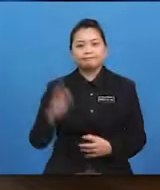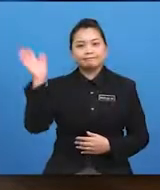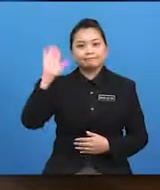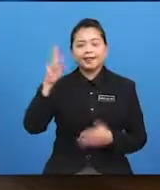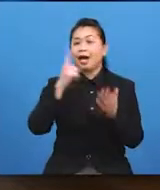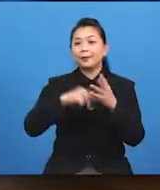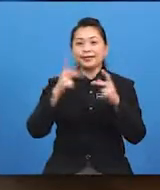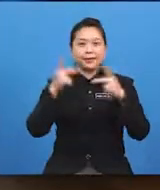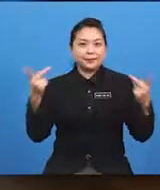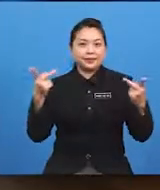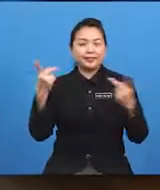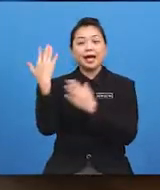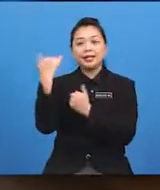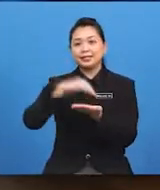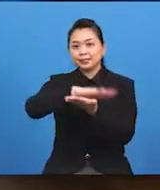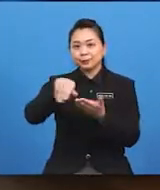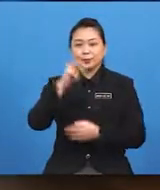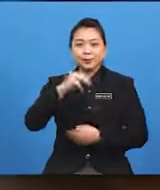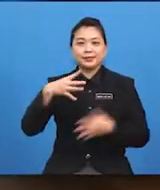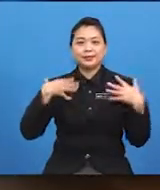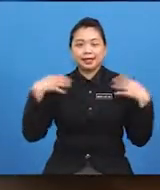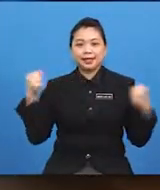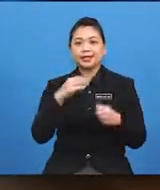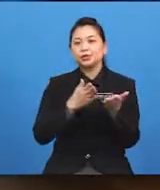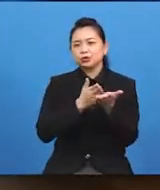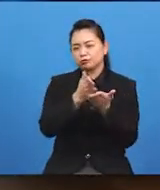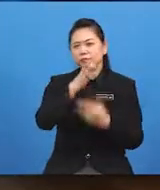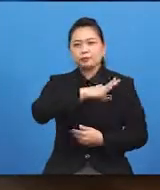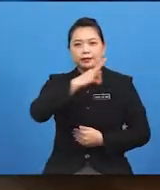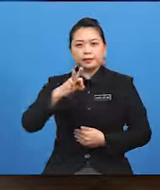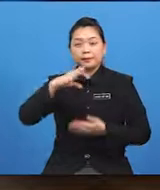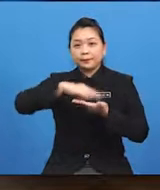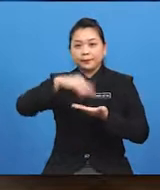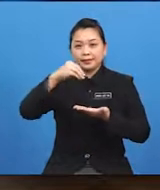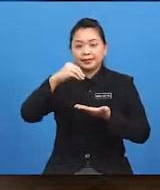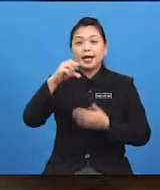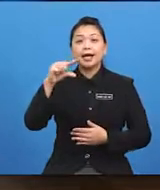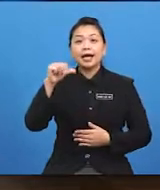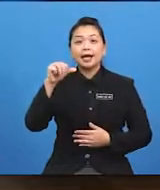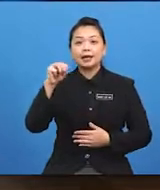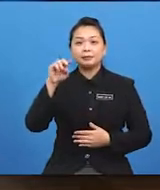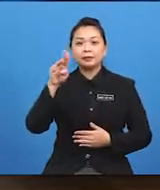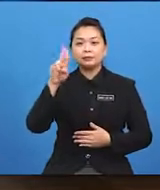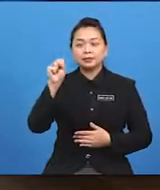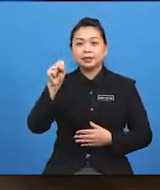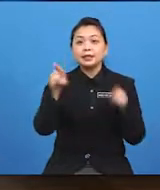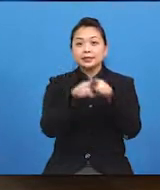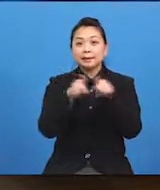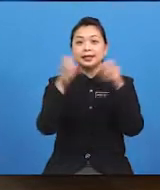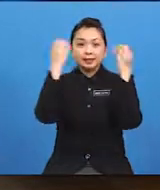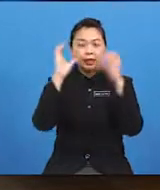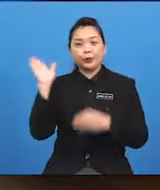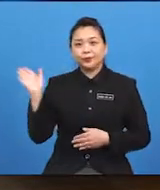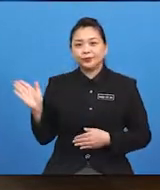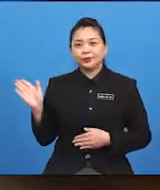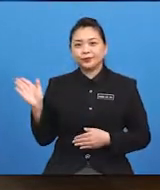Hai, apa khabar? Semoga semua murid sihat dan terus bersemangat mempelajari gambus bersama-sama saya, Cikgu Dolah